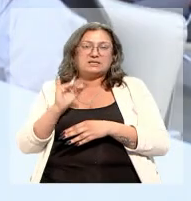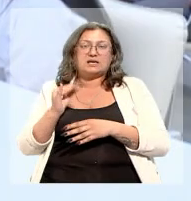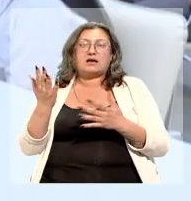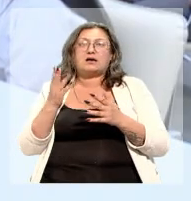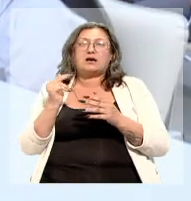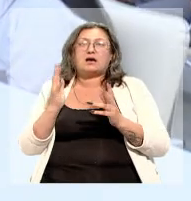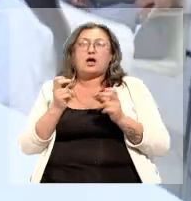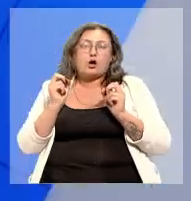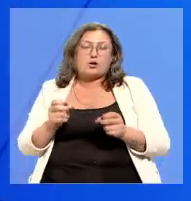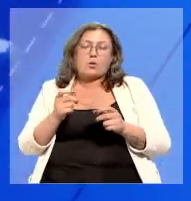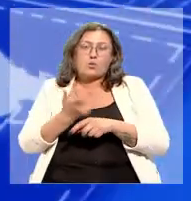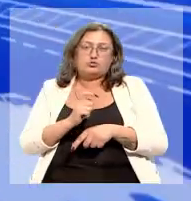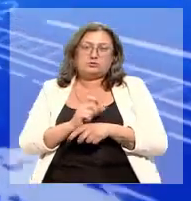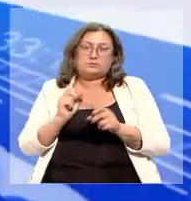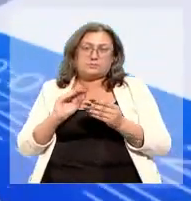стоят остро.